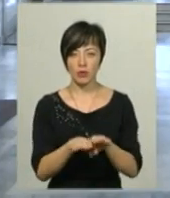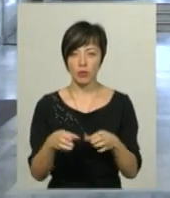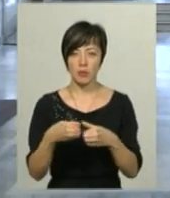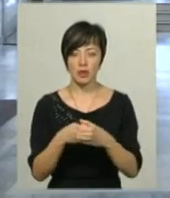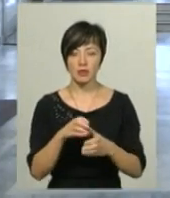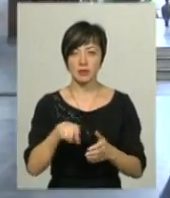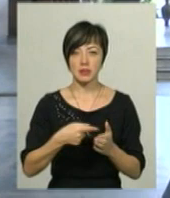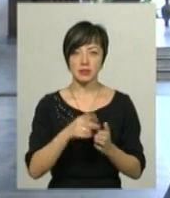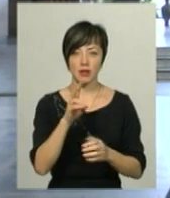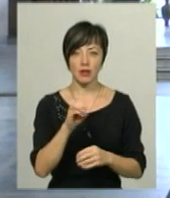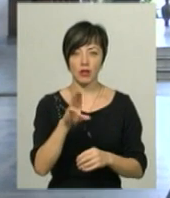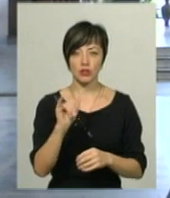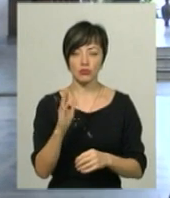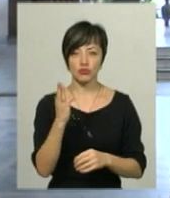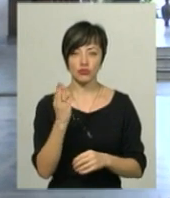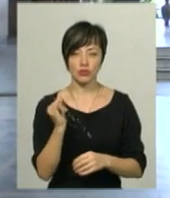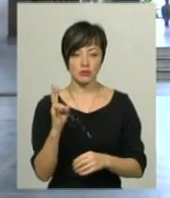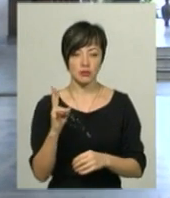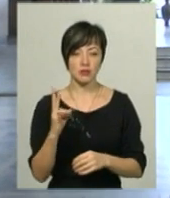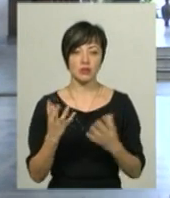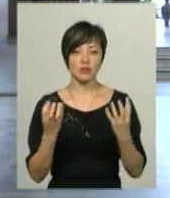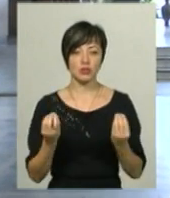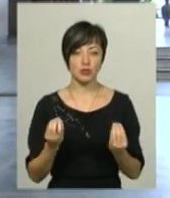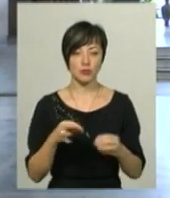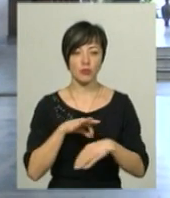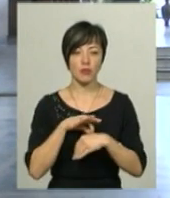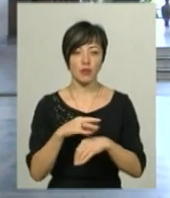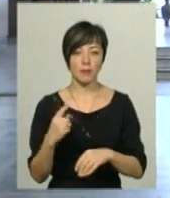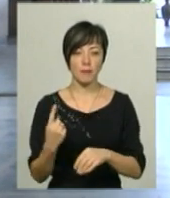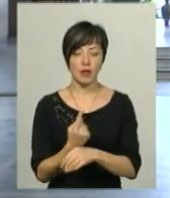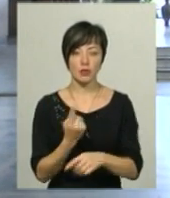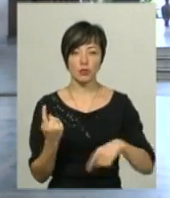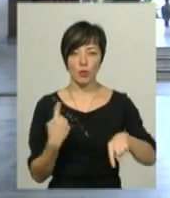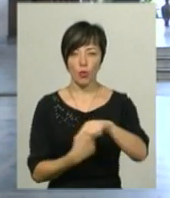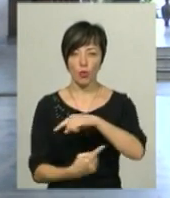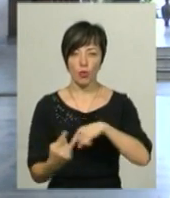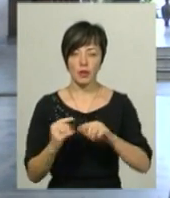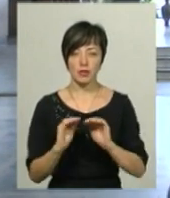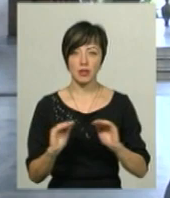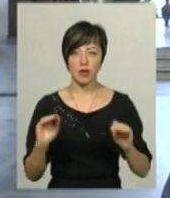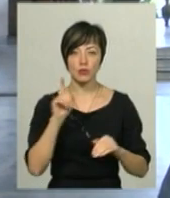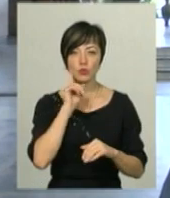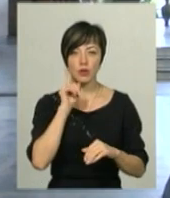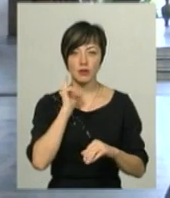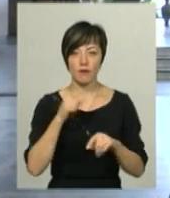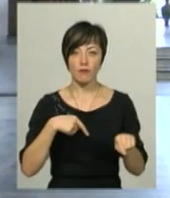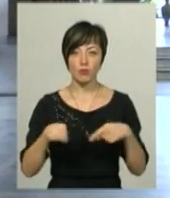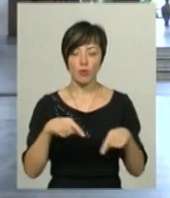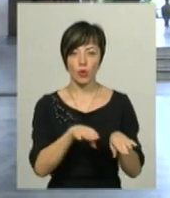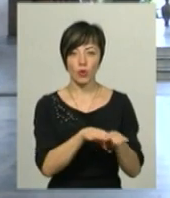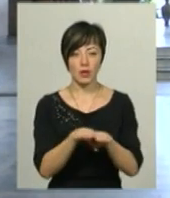команда з Нетишина. Ще ми провели перше коло дитячої начальської футбольної